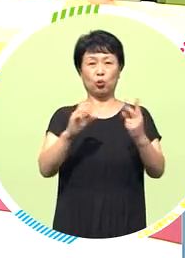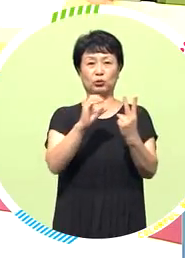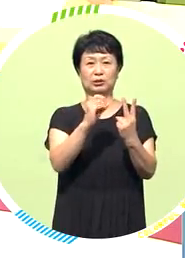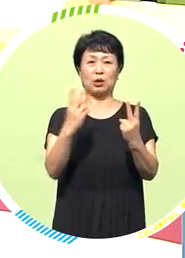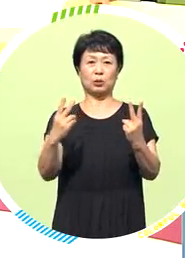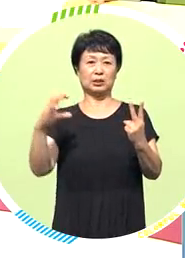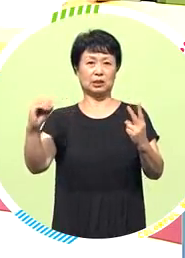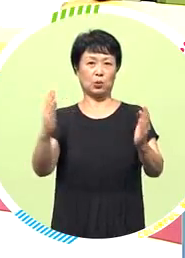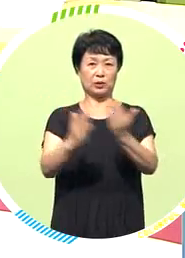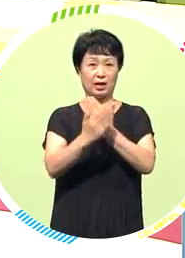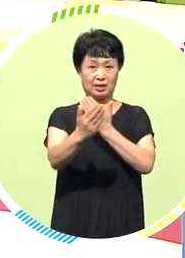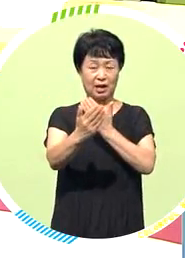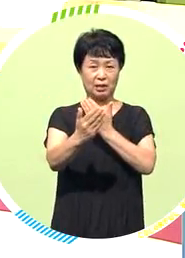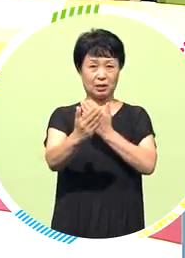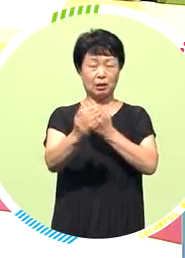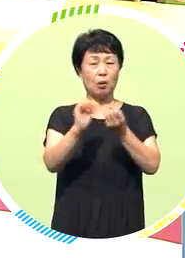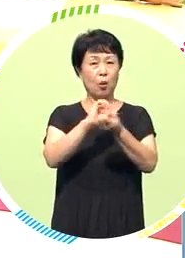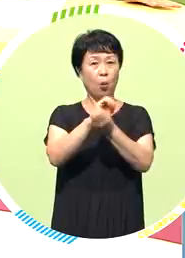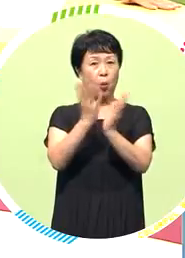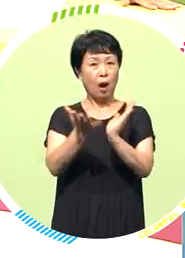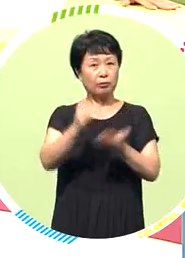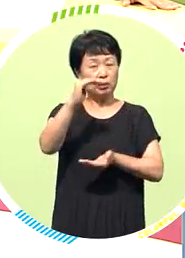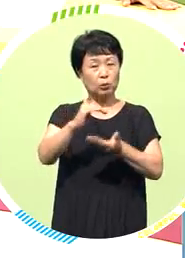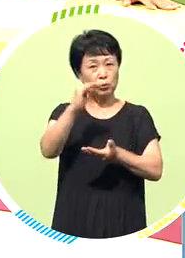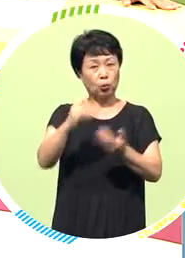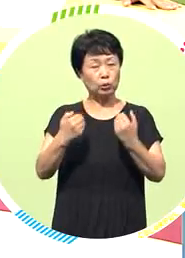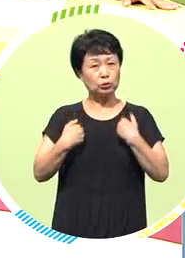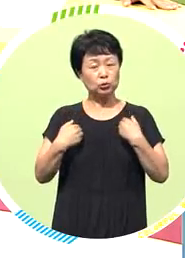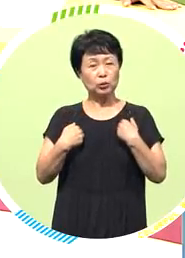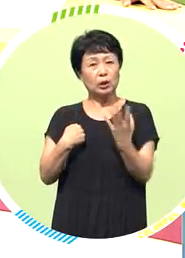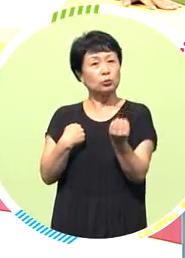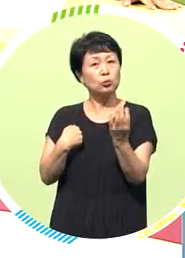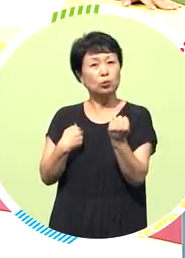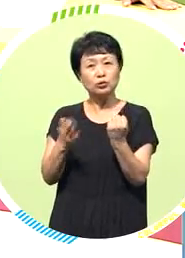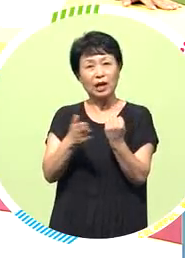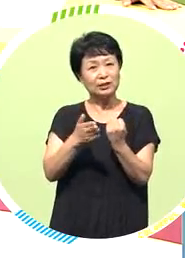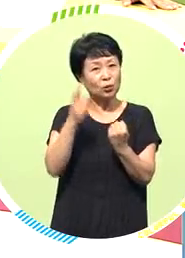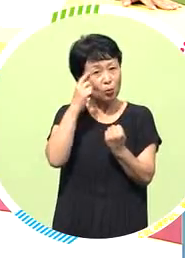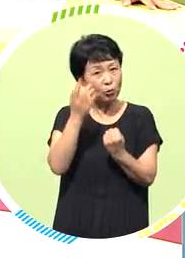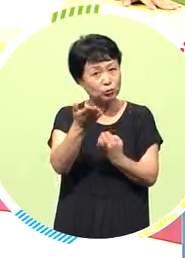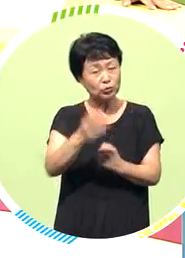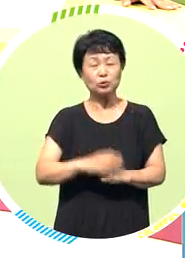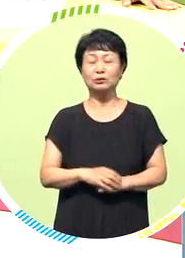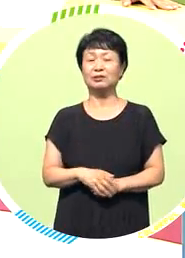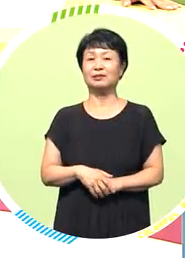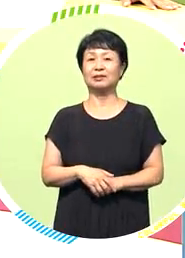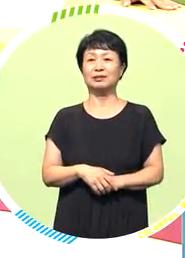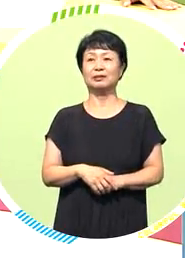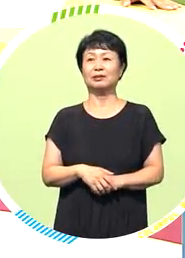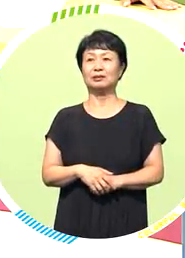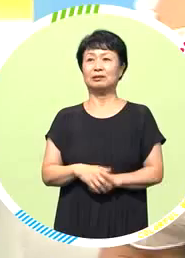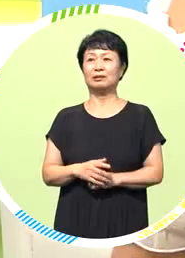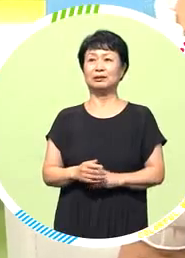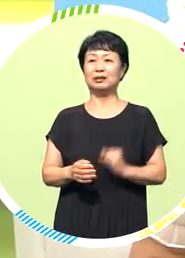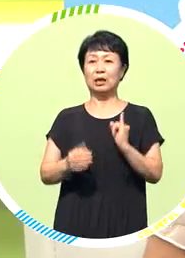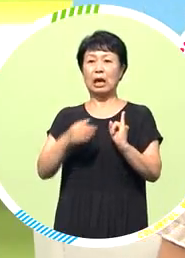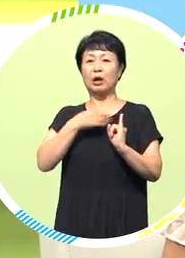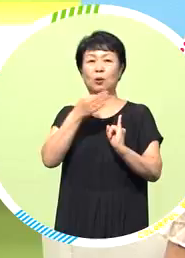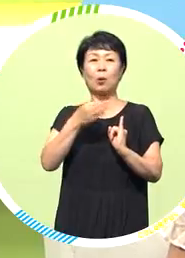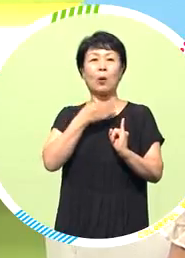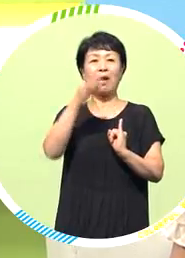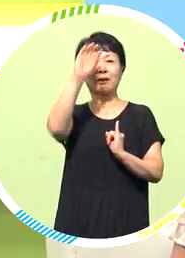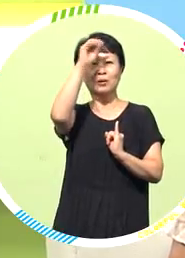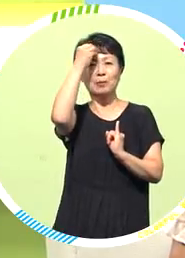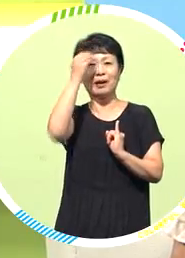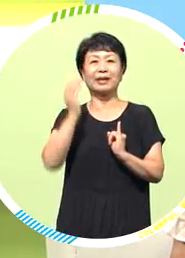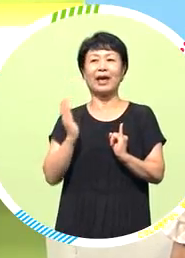大会、お花どれぐらい必要だと思います？ やっぱ花といえば大久保さん。 そうね、やっぱねか